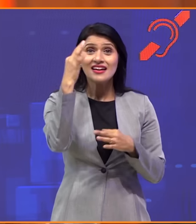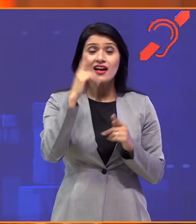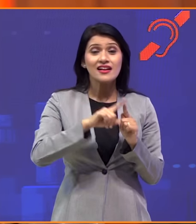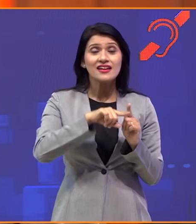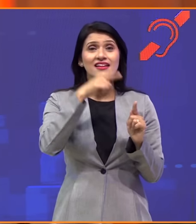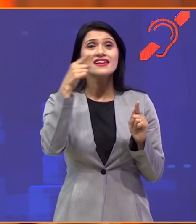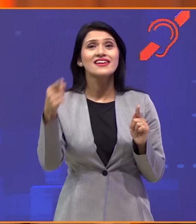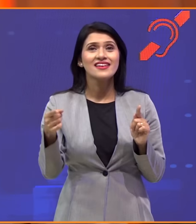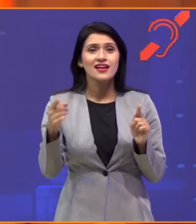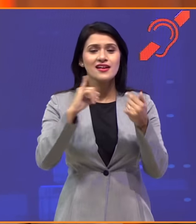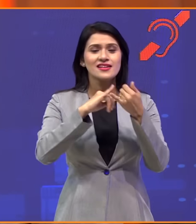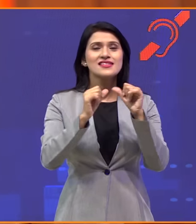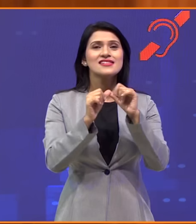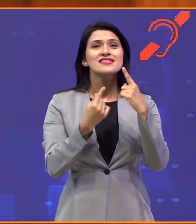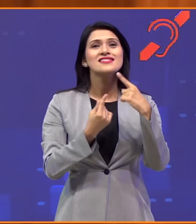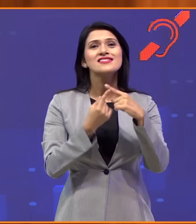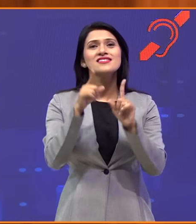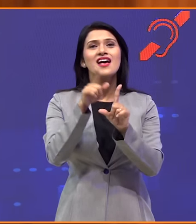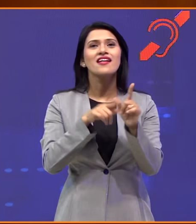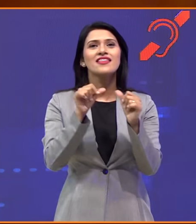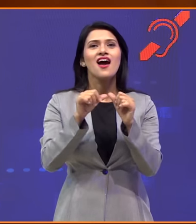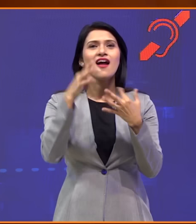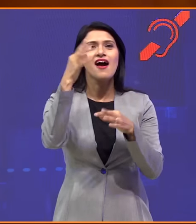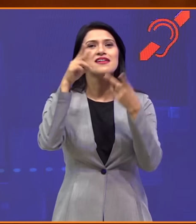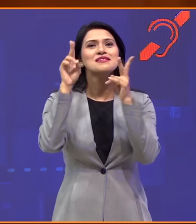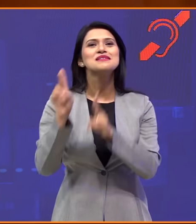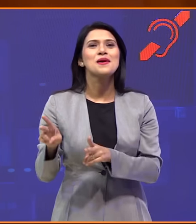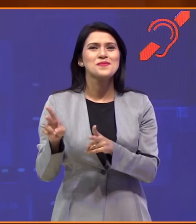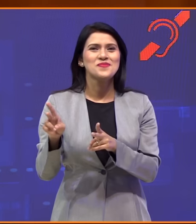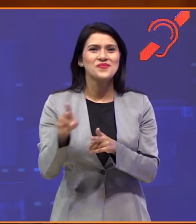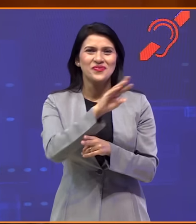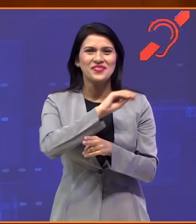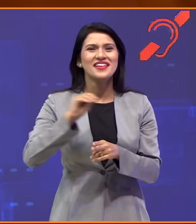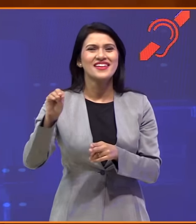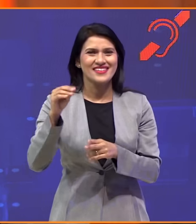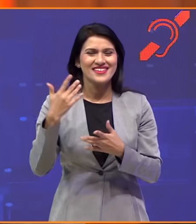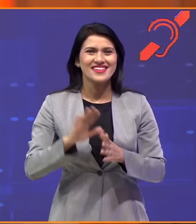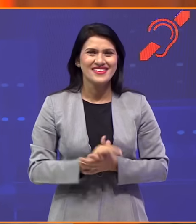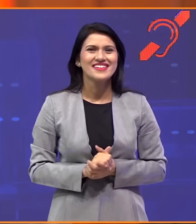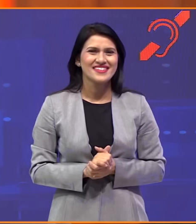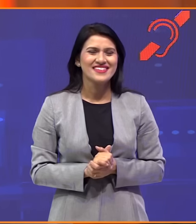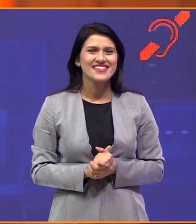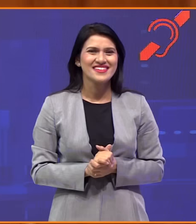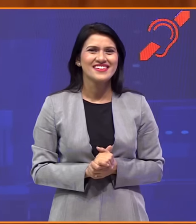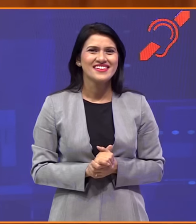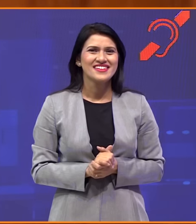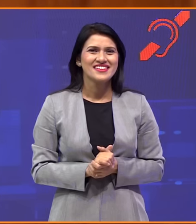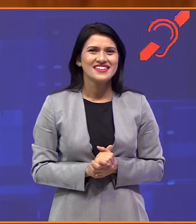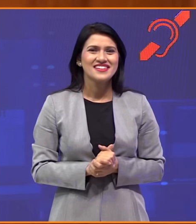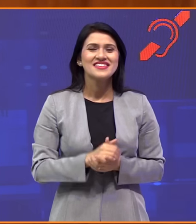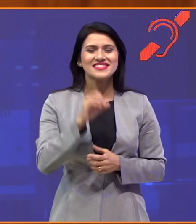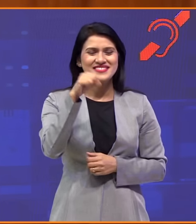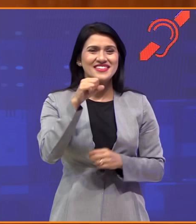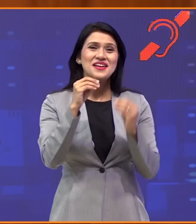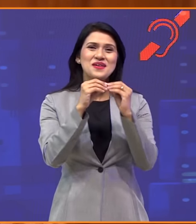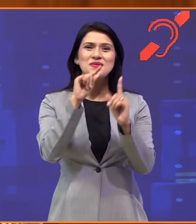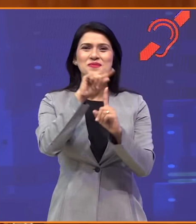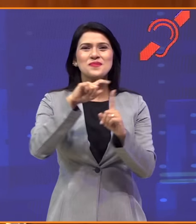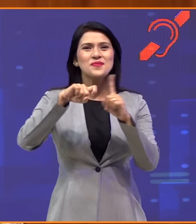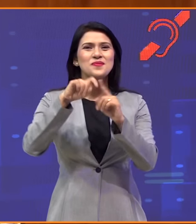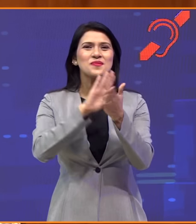में सत्या में आया तो देखिए ना ये जो फीकू मात्रे का डांस जी बकू मात्रे भी अपने गैंग